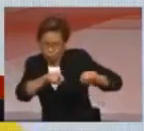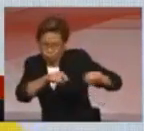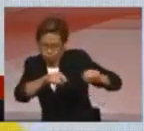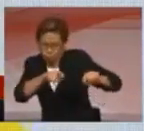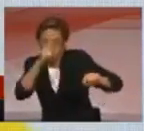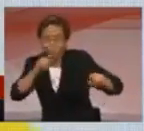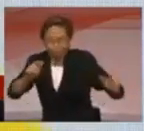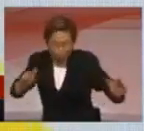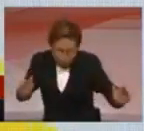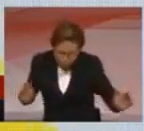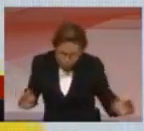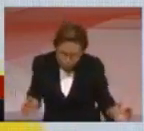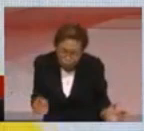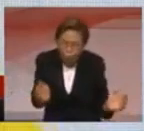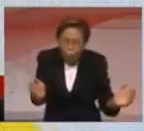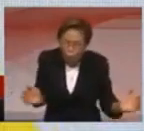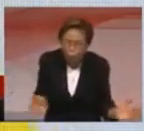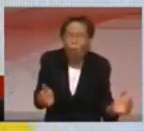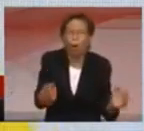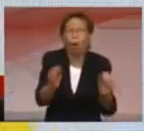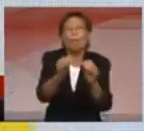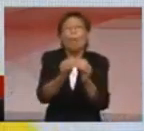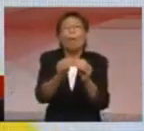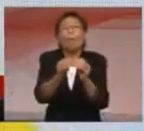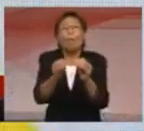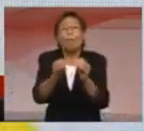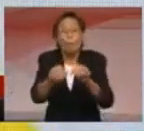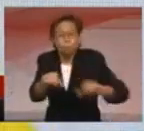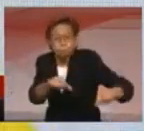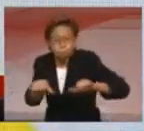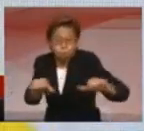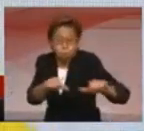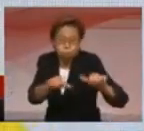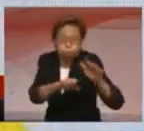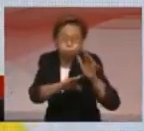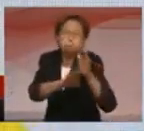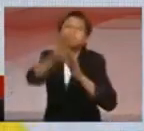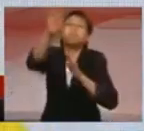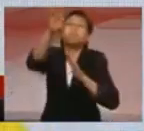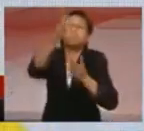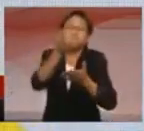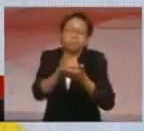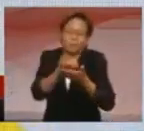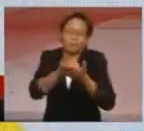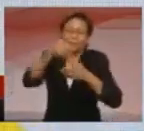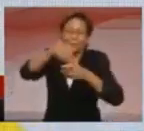untuk merangsang dan merancakkan semula pertumbuhan ekonomi domestik.